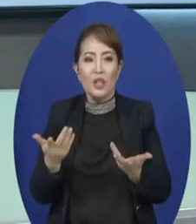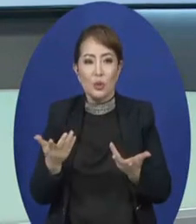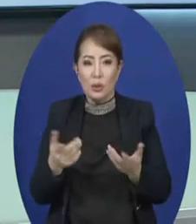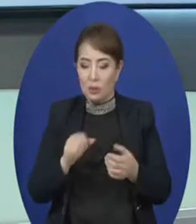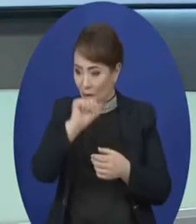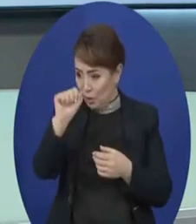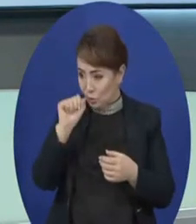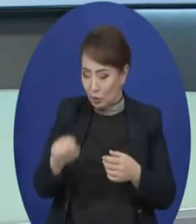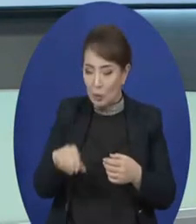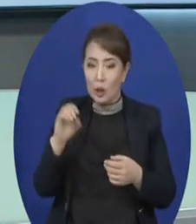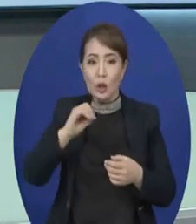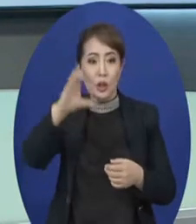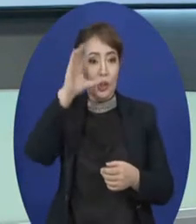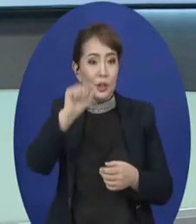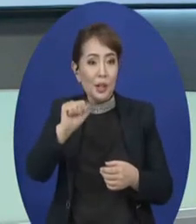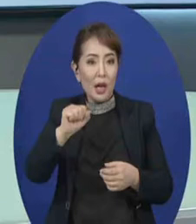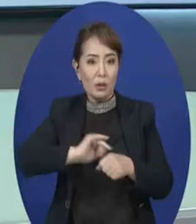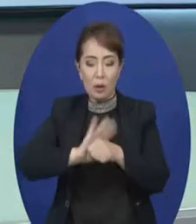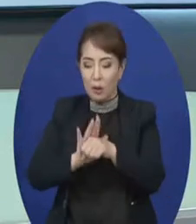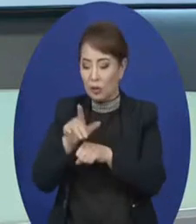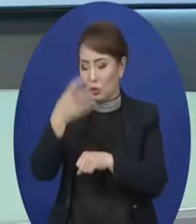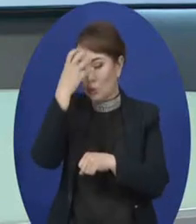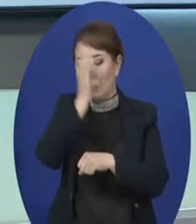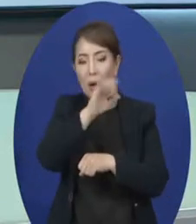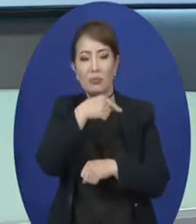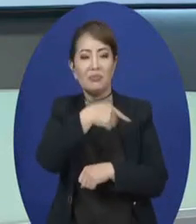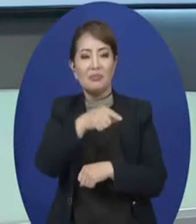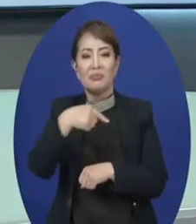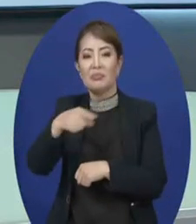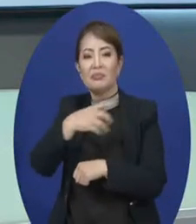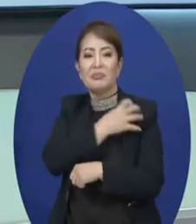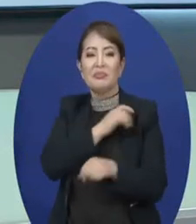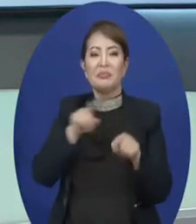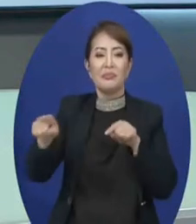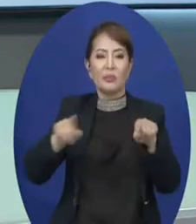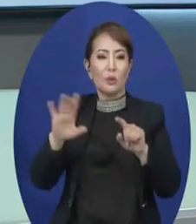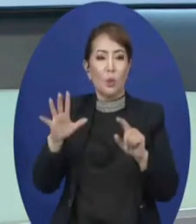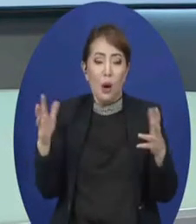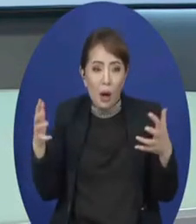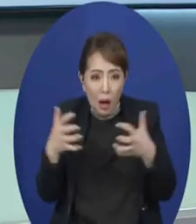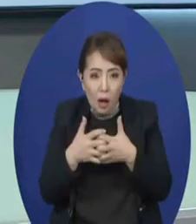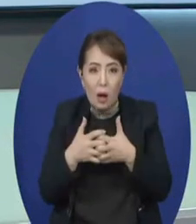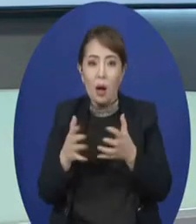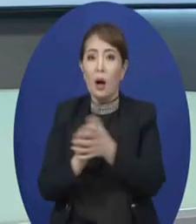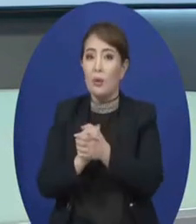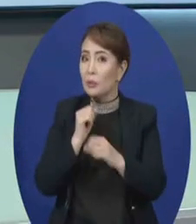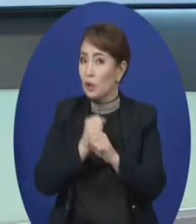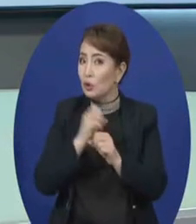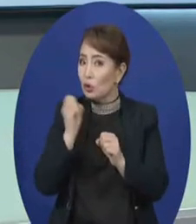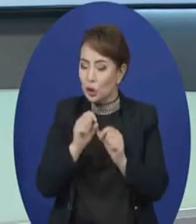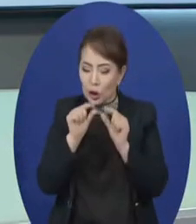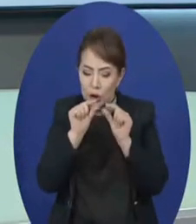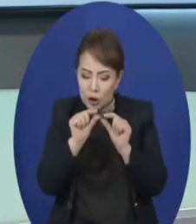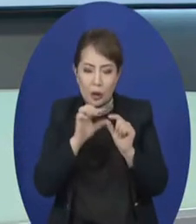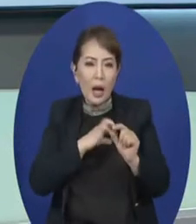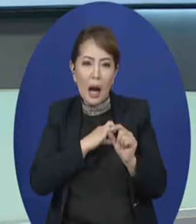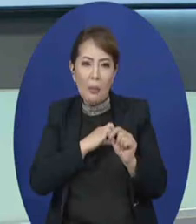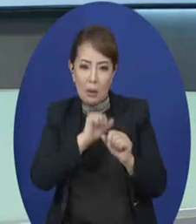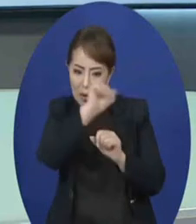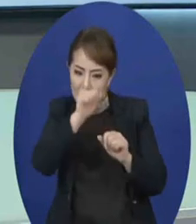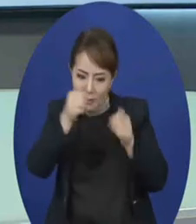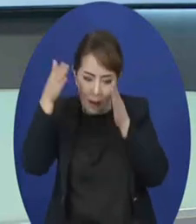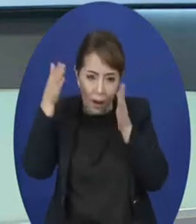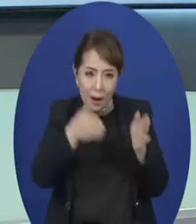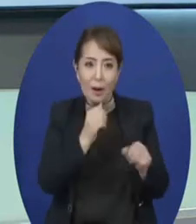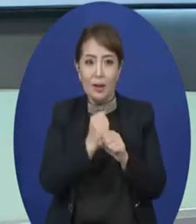Ерөнхийдөө цар тахлын асуудлыг төрийн байгууллагууд бие биенээ рүүгээ чихэхгүй хамтран ажиллах ёстой. Жижиг гэлтгүй асуудал бүрт нь анхаарч ажиллана